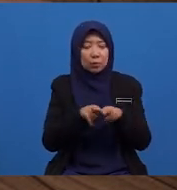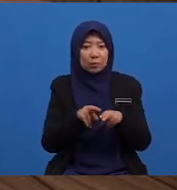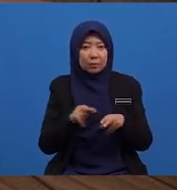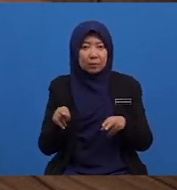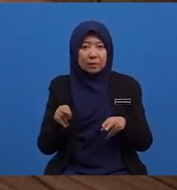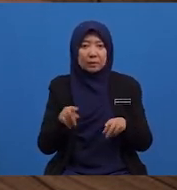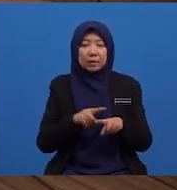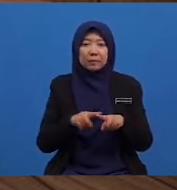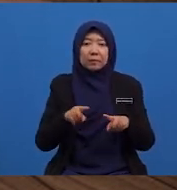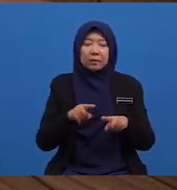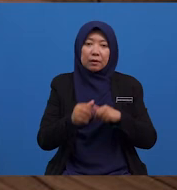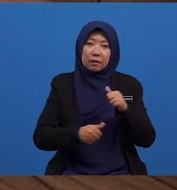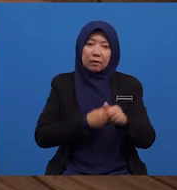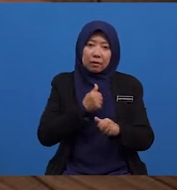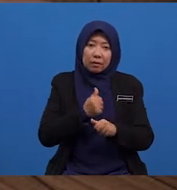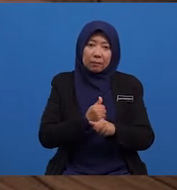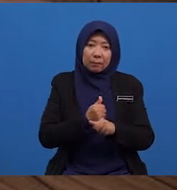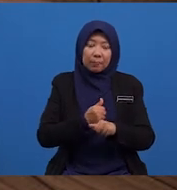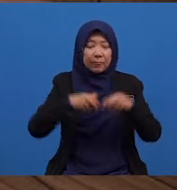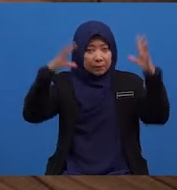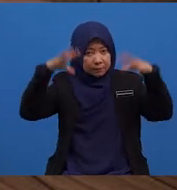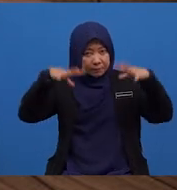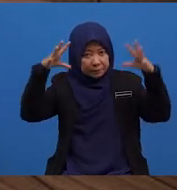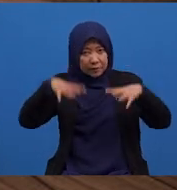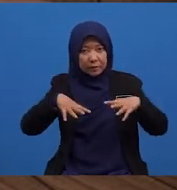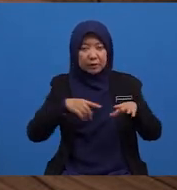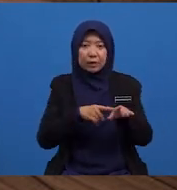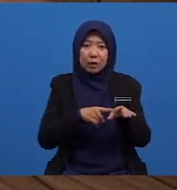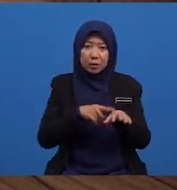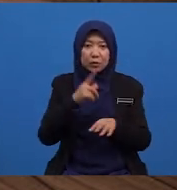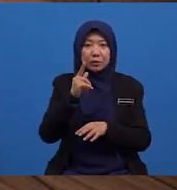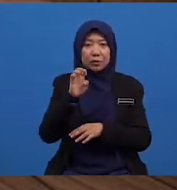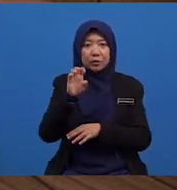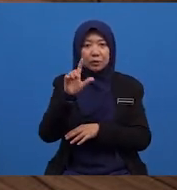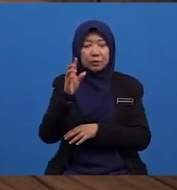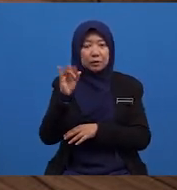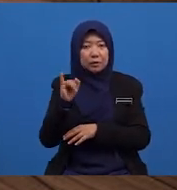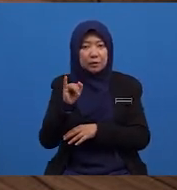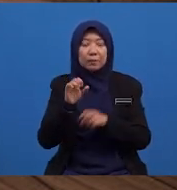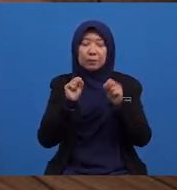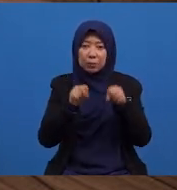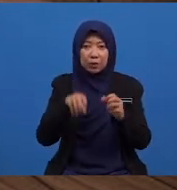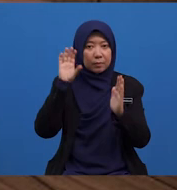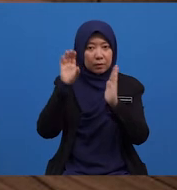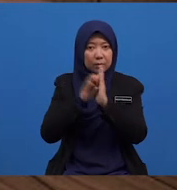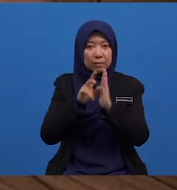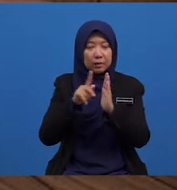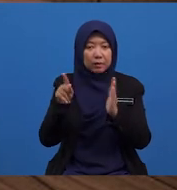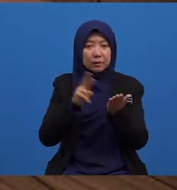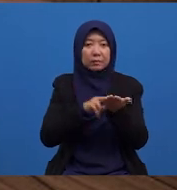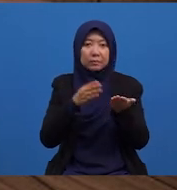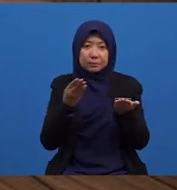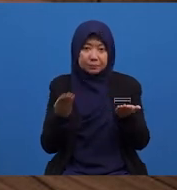alam semula jadi, curahan air hujan ke daun keladi boleh memberi gambaran yang tepat tentang peribahasa